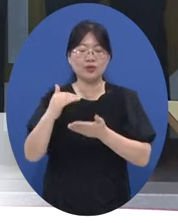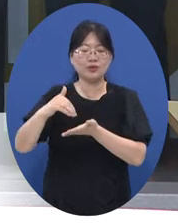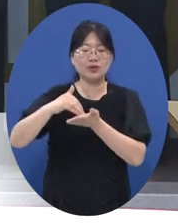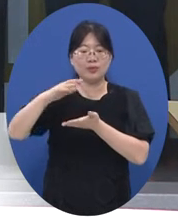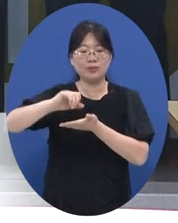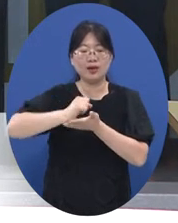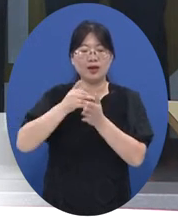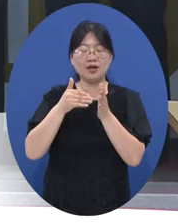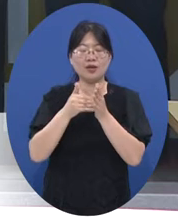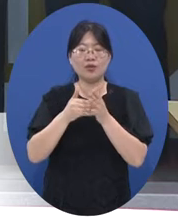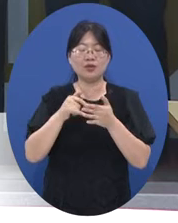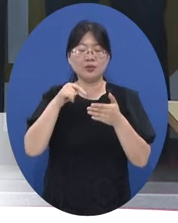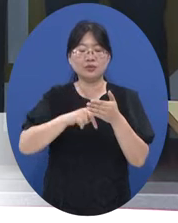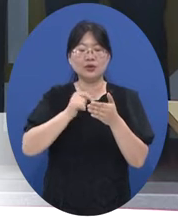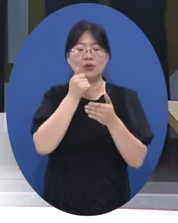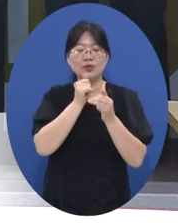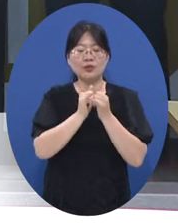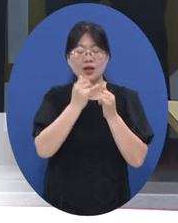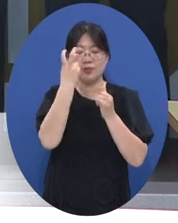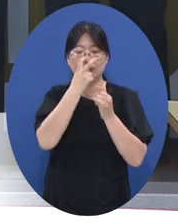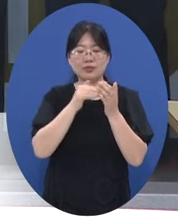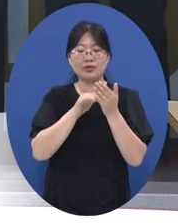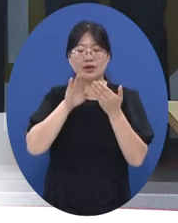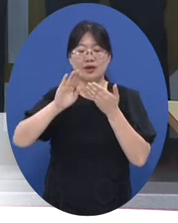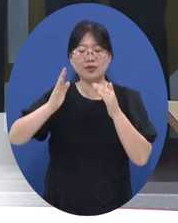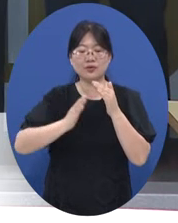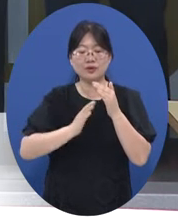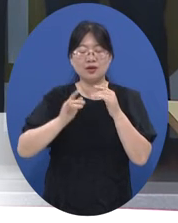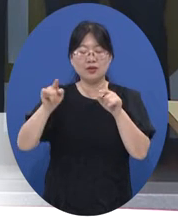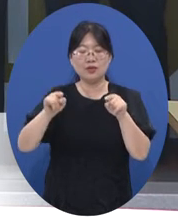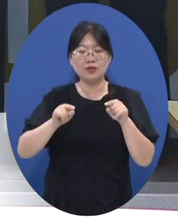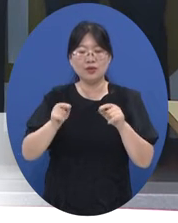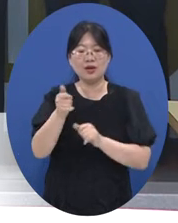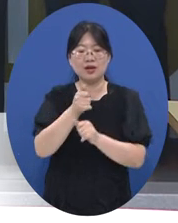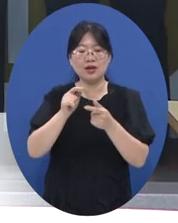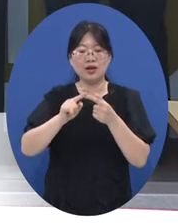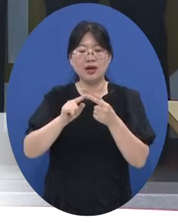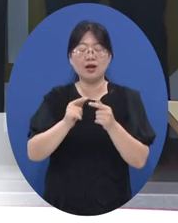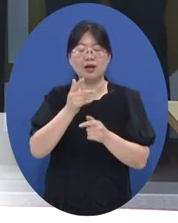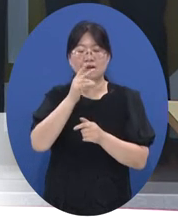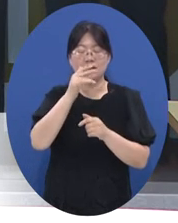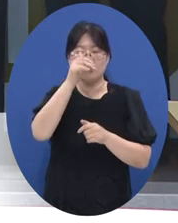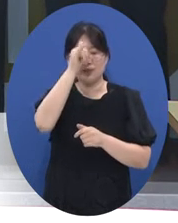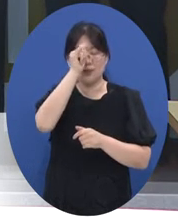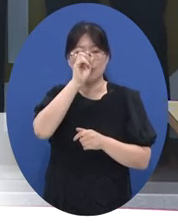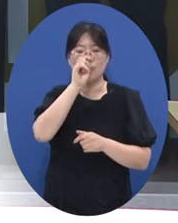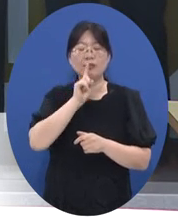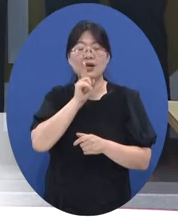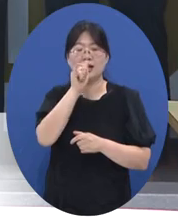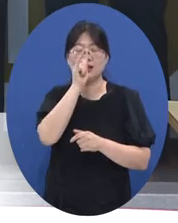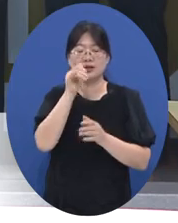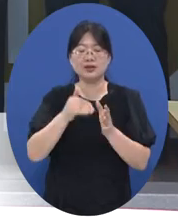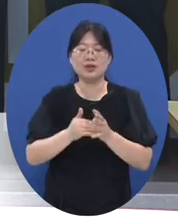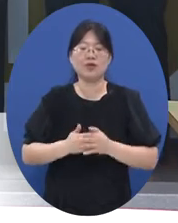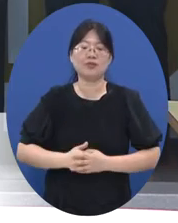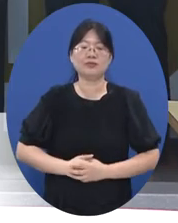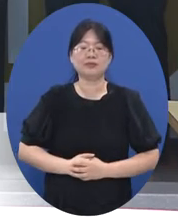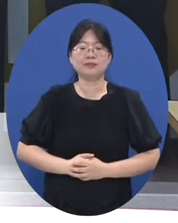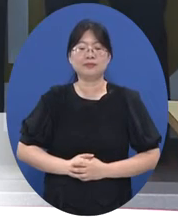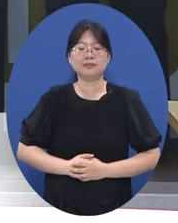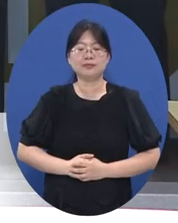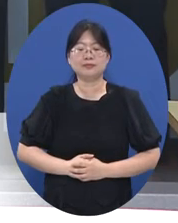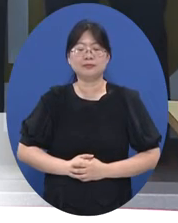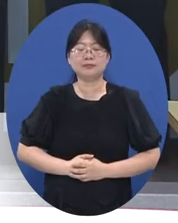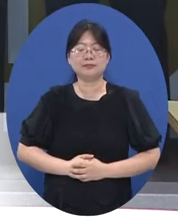내용을 제보받고 내부 변호사 등의 검토를 거쳐 공정거래위원회 신고와 검찰 고발을 추진키로 했습니다. 최지연 기자의